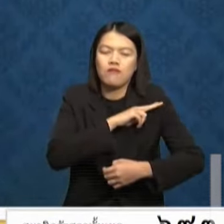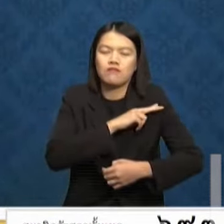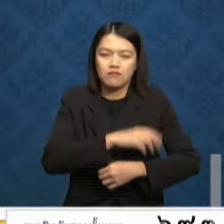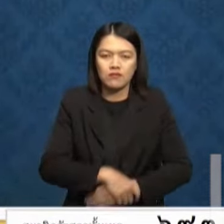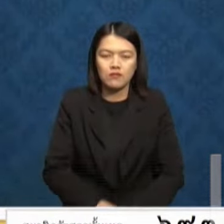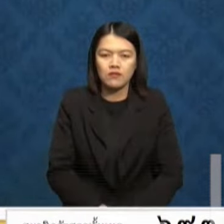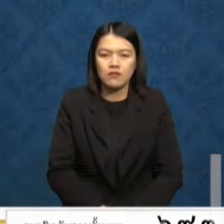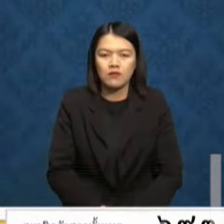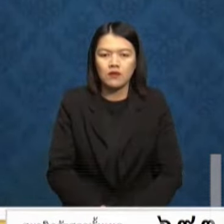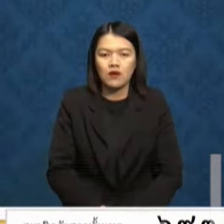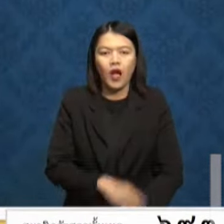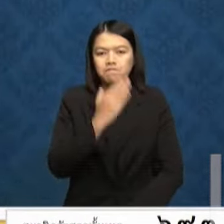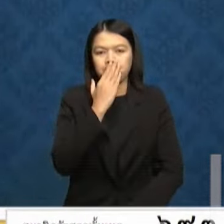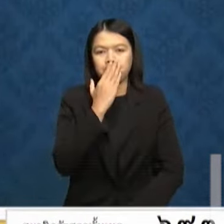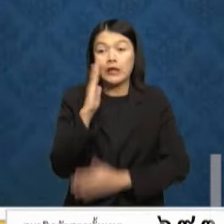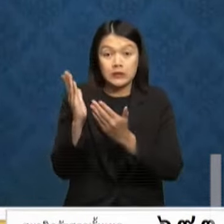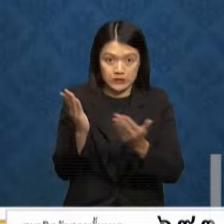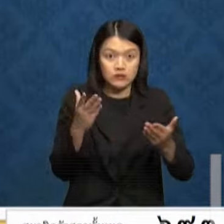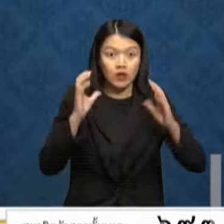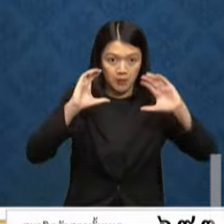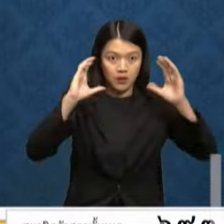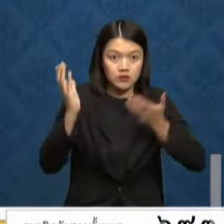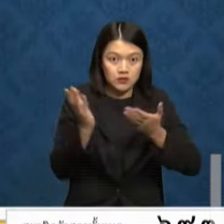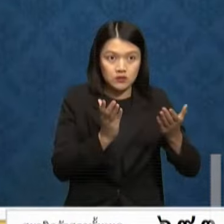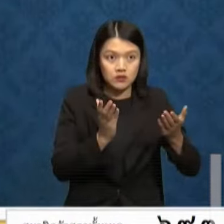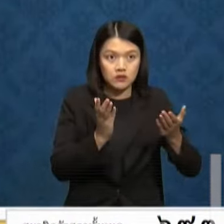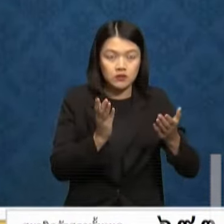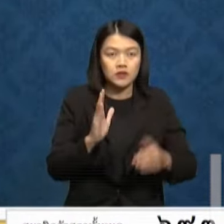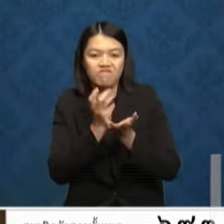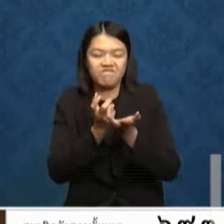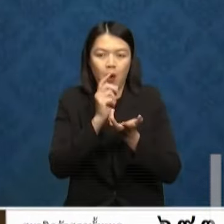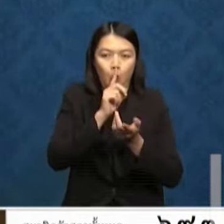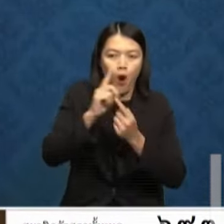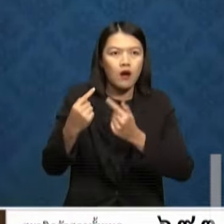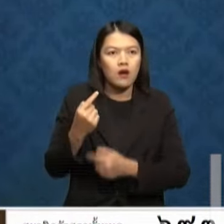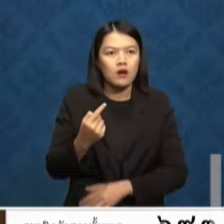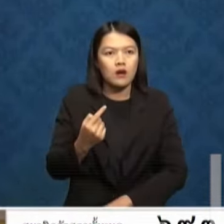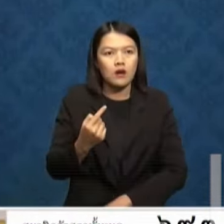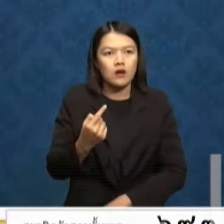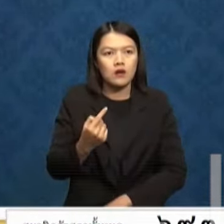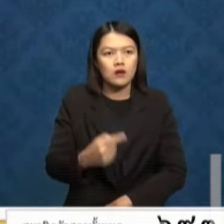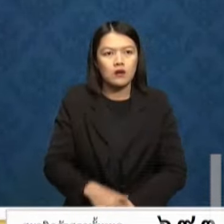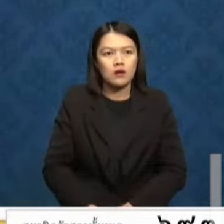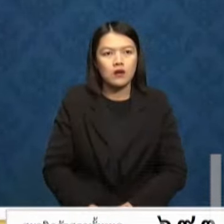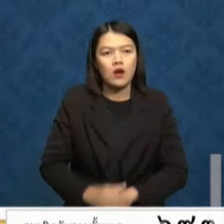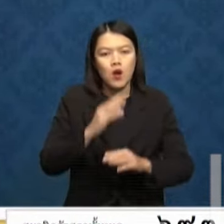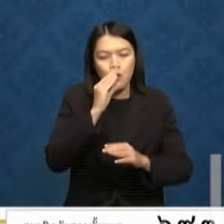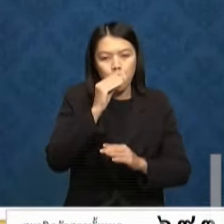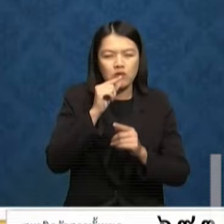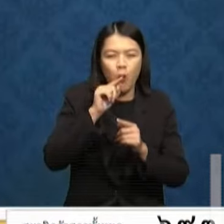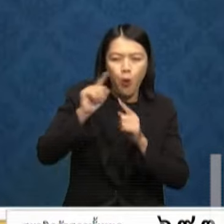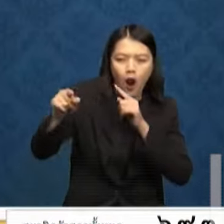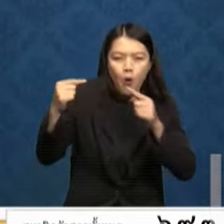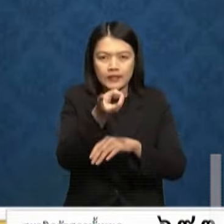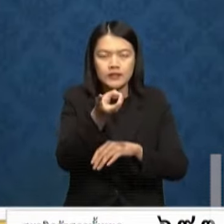เดียวแต่พรรคที่งดออกเสียงเชิญมาเป็นรัฐบาลท่านประธานครับประท้วงครับผมก็นั่งรอแล้วก็มีการพูดจาในเชิงเศรษ